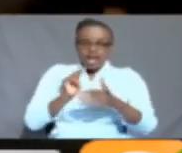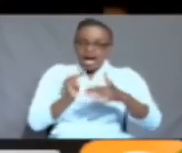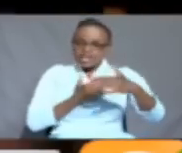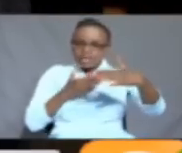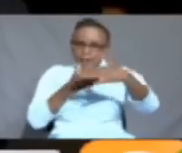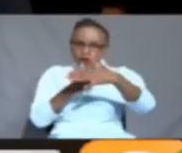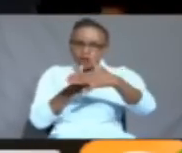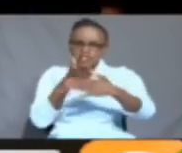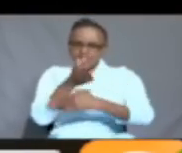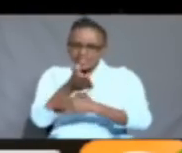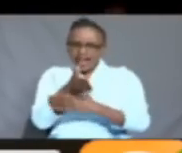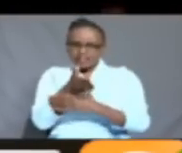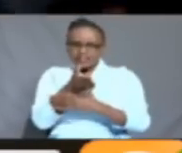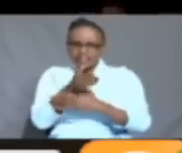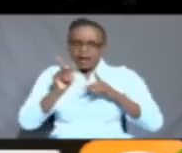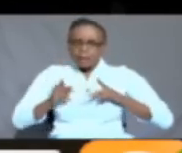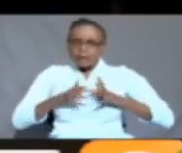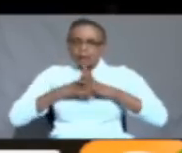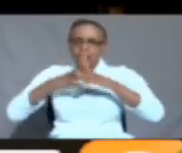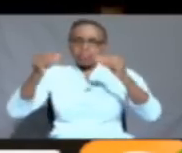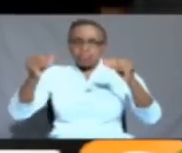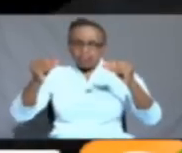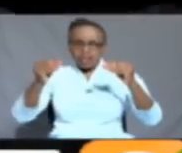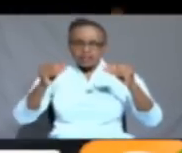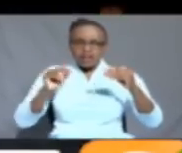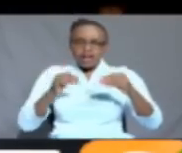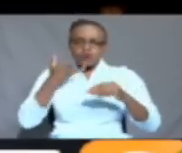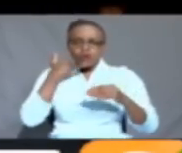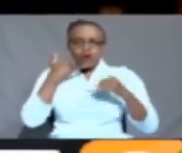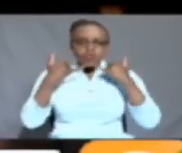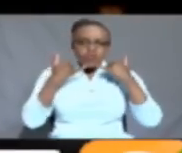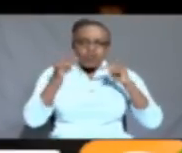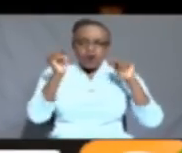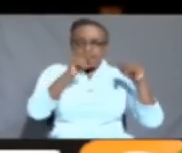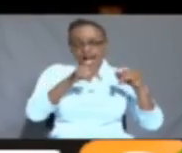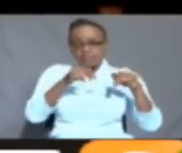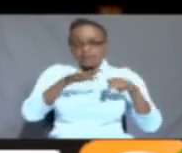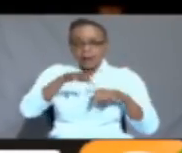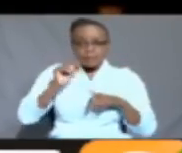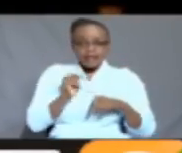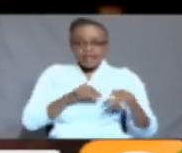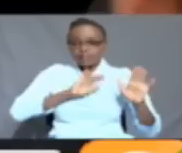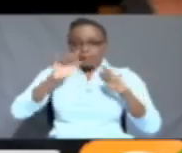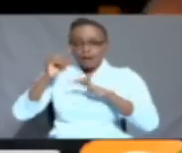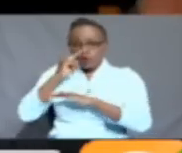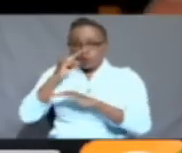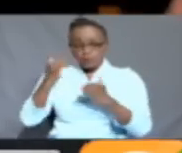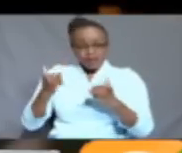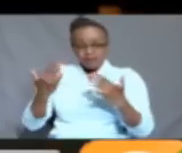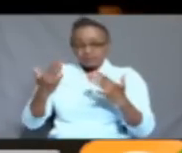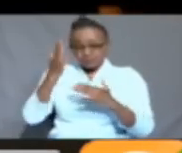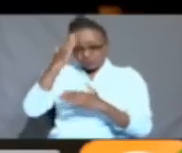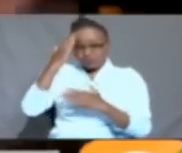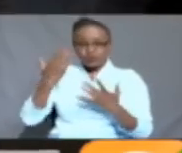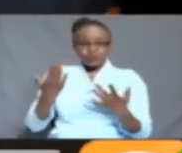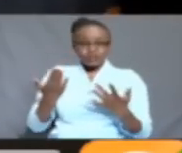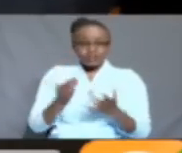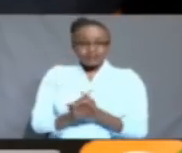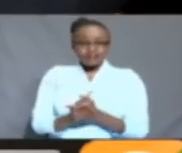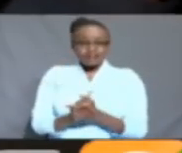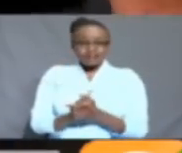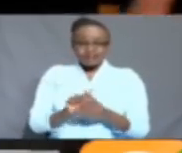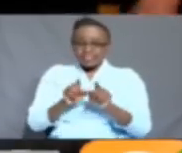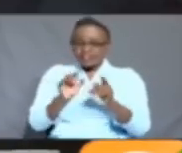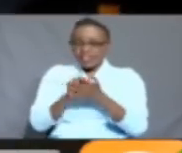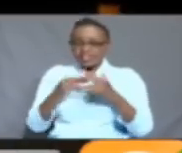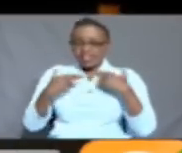here, our people have gone, we have to call them to come and pick us back. You know, I've put